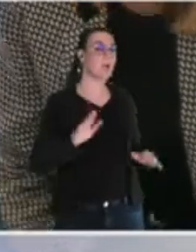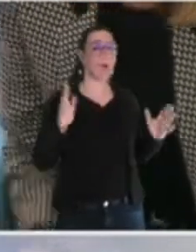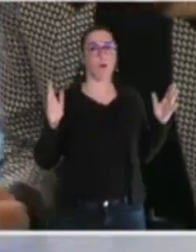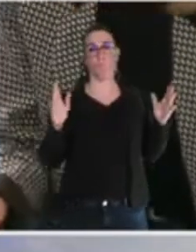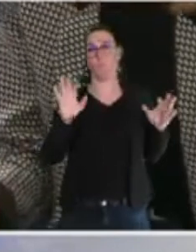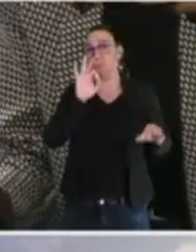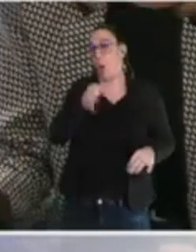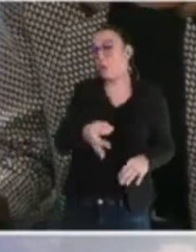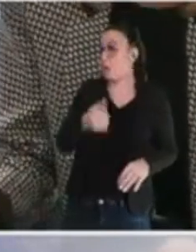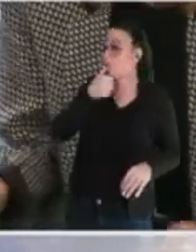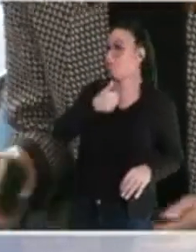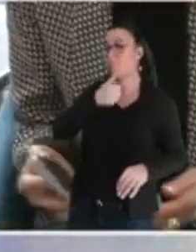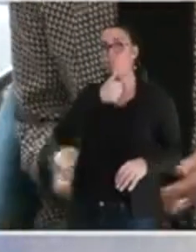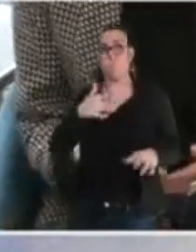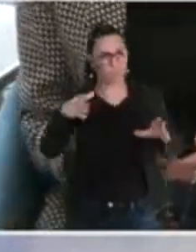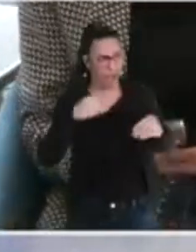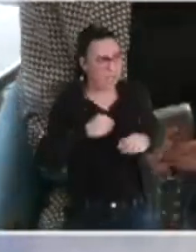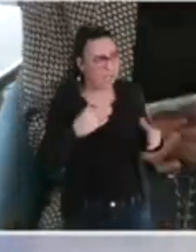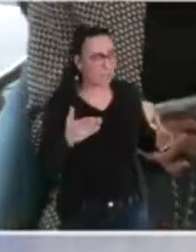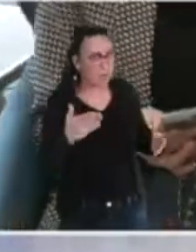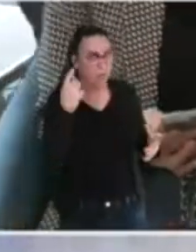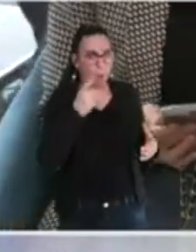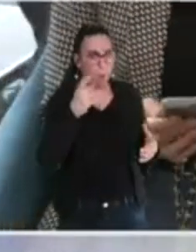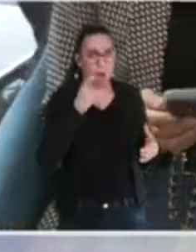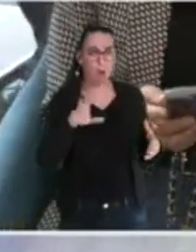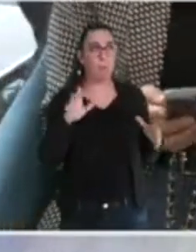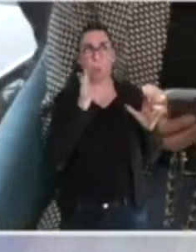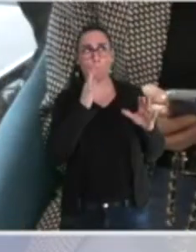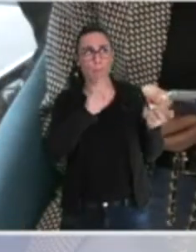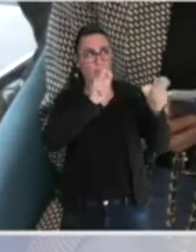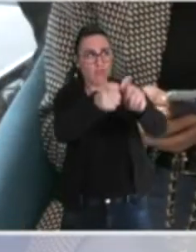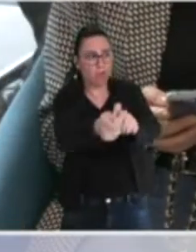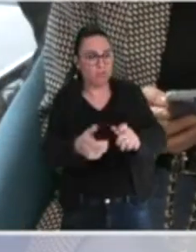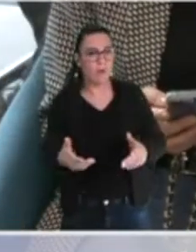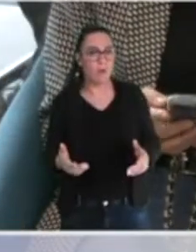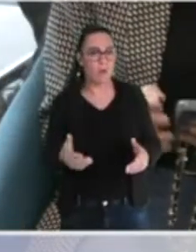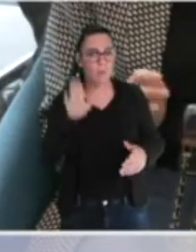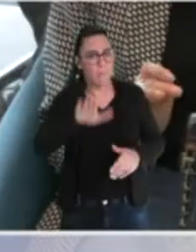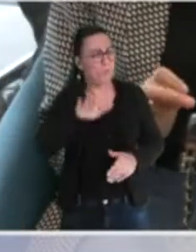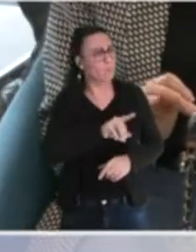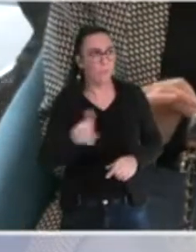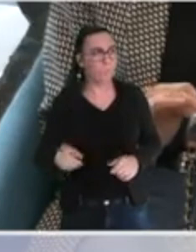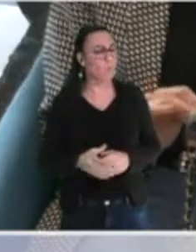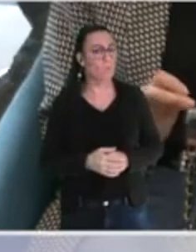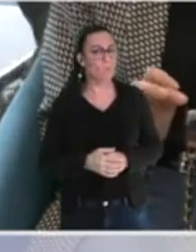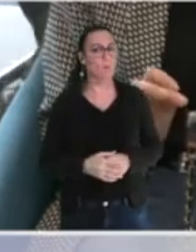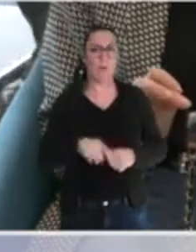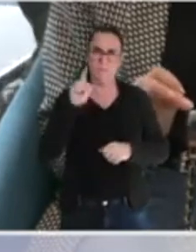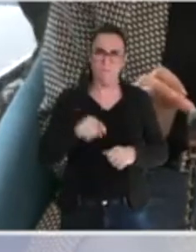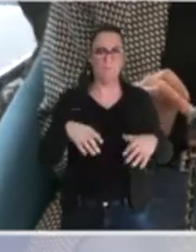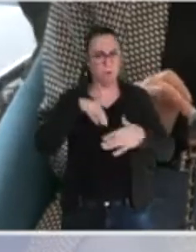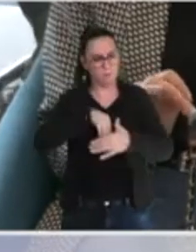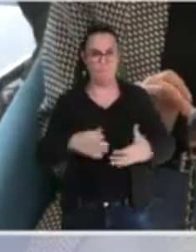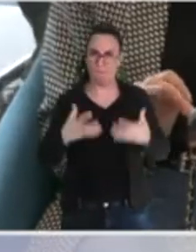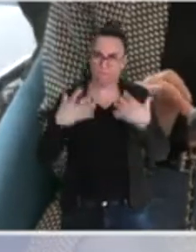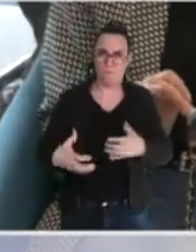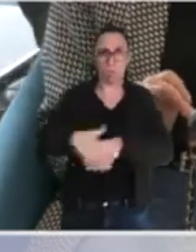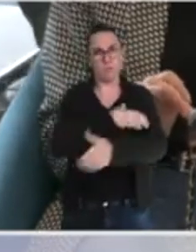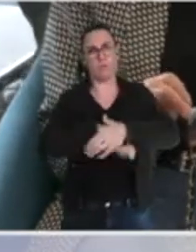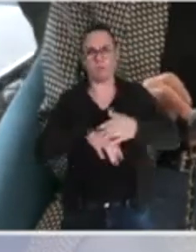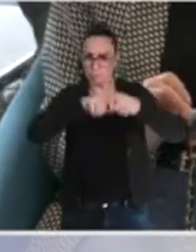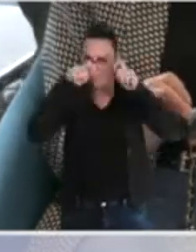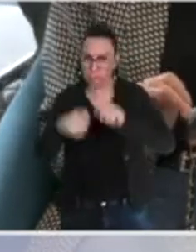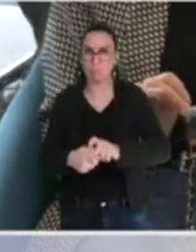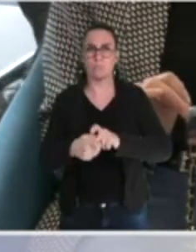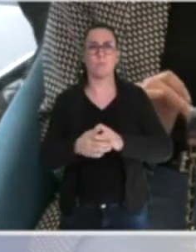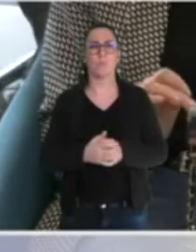que vous semblez accepter comme un constat immuable. Mais ce n'est pas une fatalité, c'est avant tout une question de volonté, de changement. Si